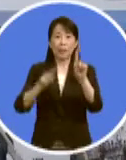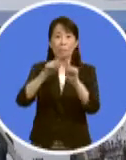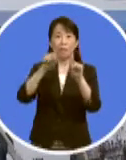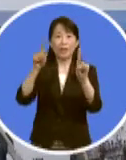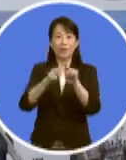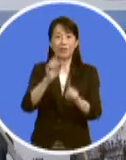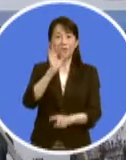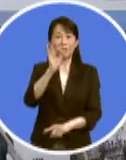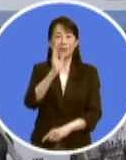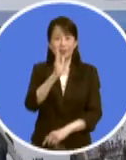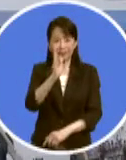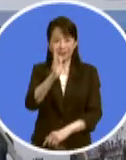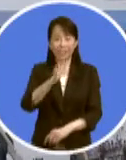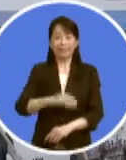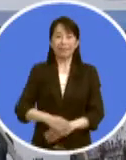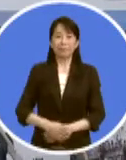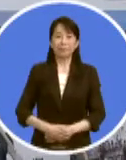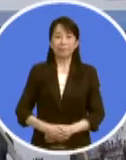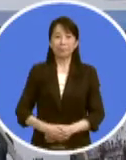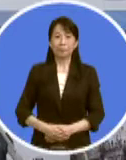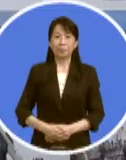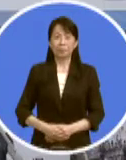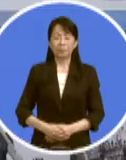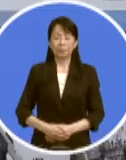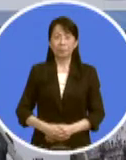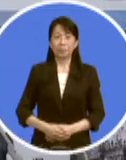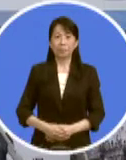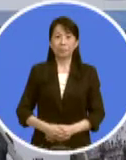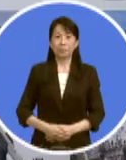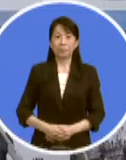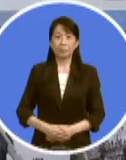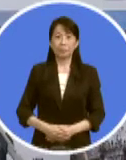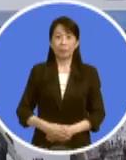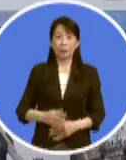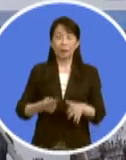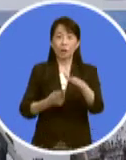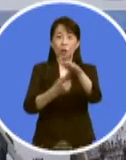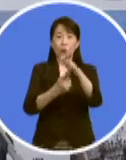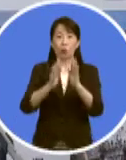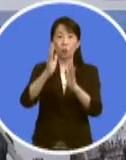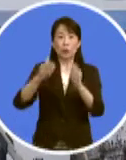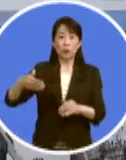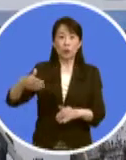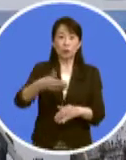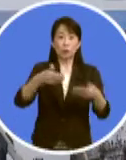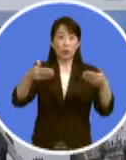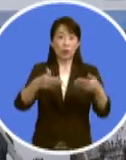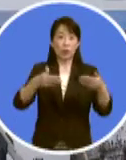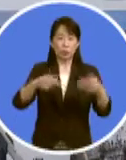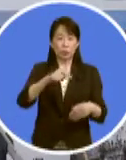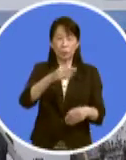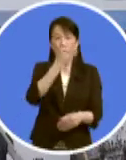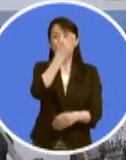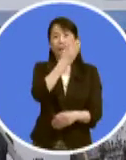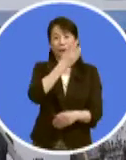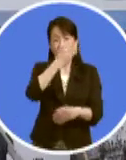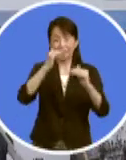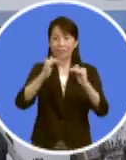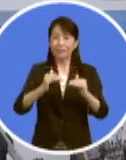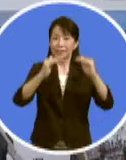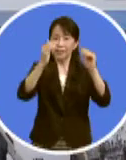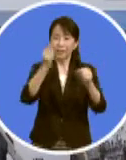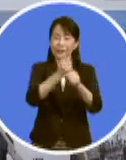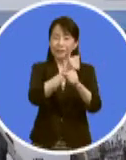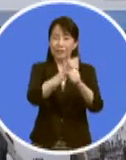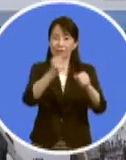ページを開きいただきたいと思います農林水産業非常にあの私は重視して成長産業